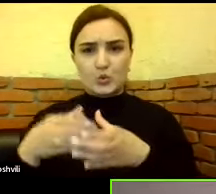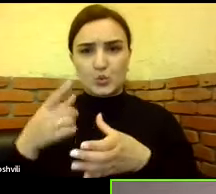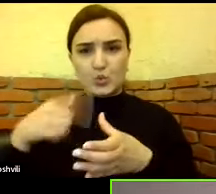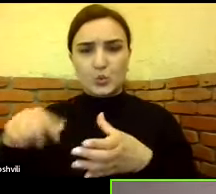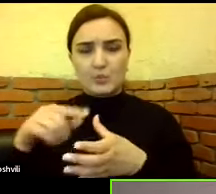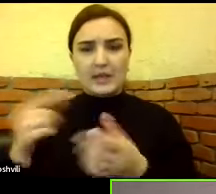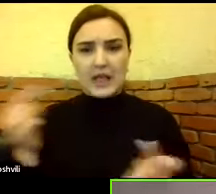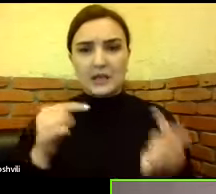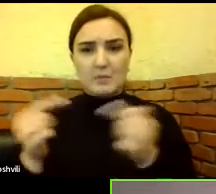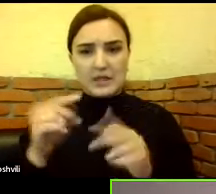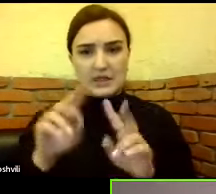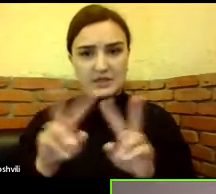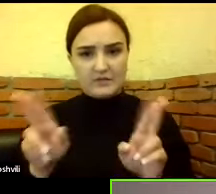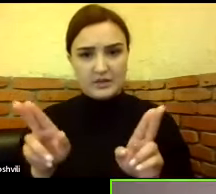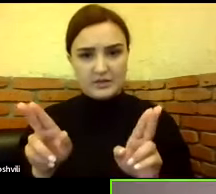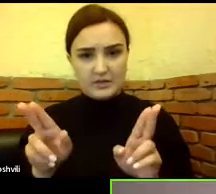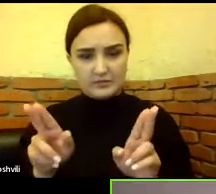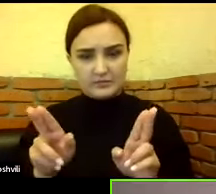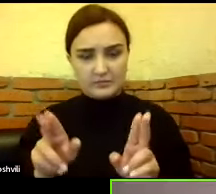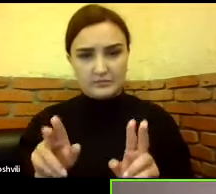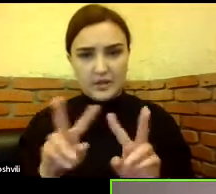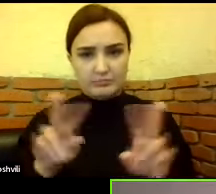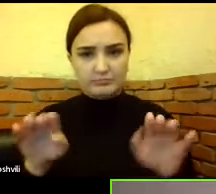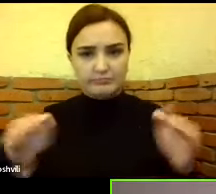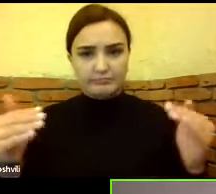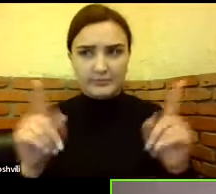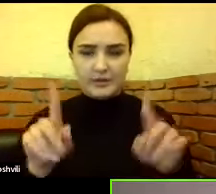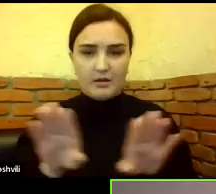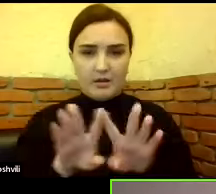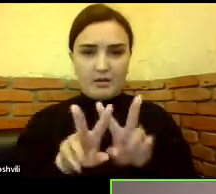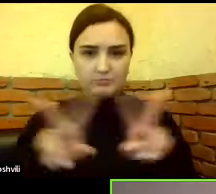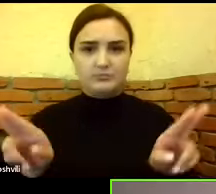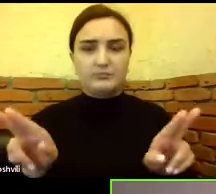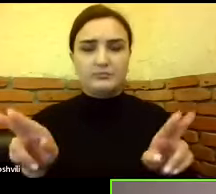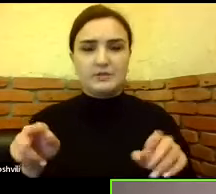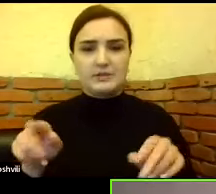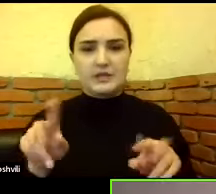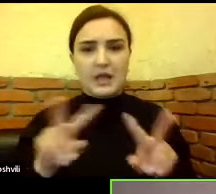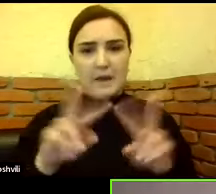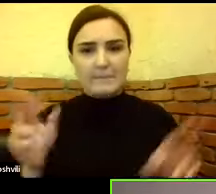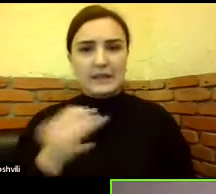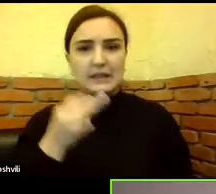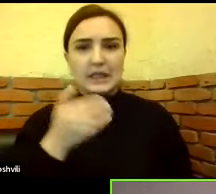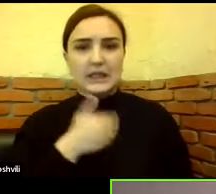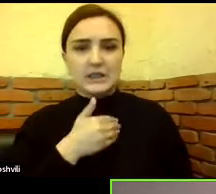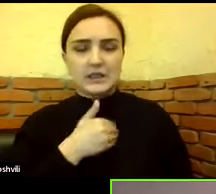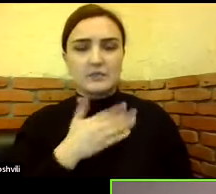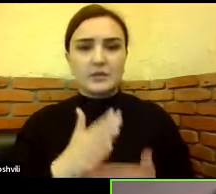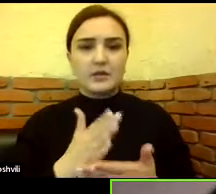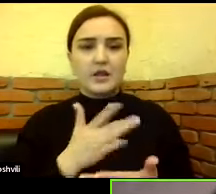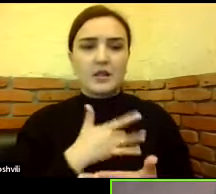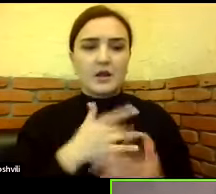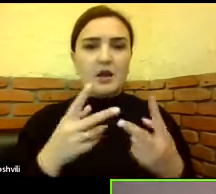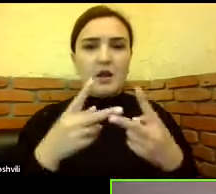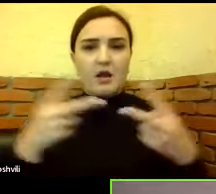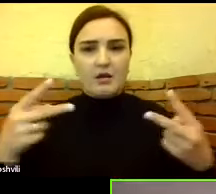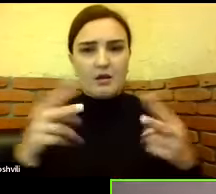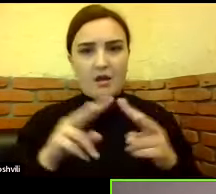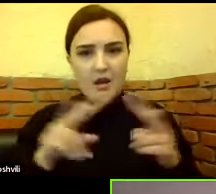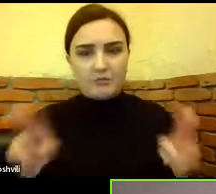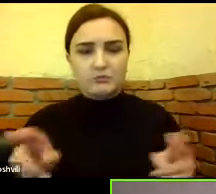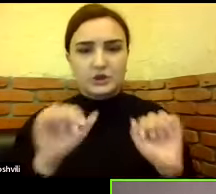ერთმანეთს გვანან, რო აქვს საერთო ინტერესები, რო აქვს დაახლოებით საერთო, არ ვიცი, ინტელექტუალური შესაძლებლობები